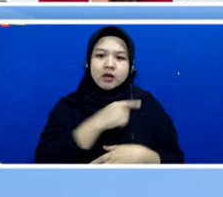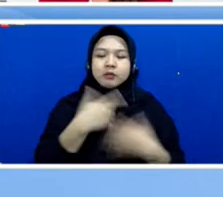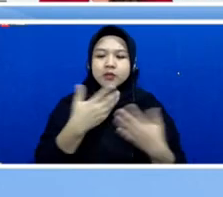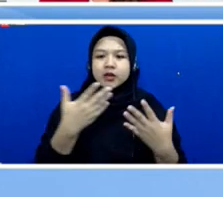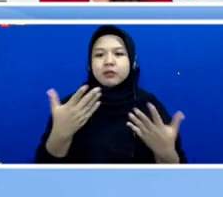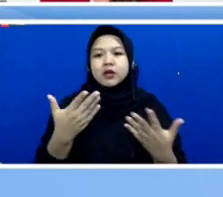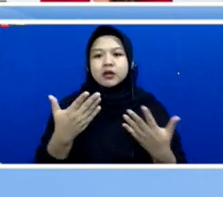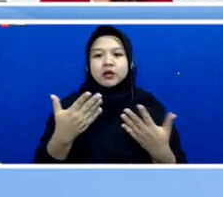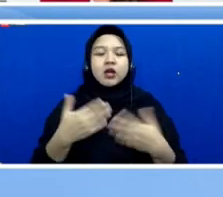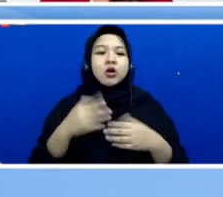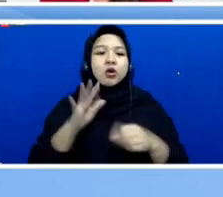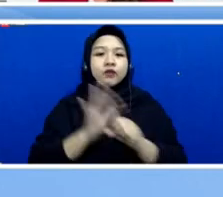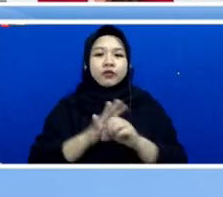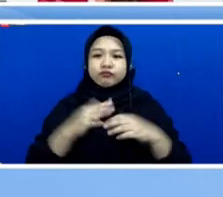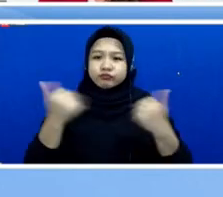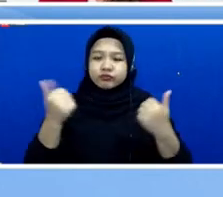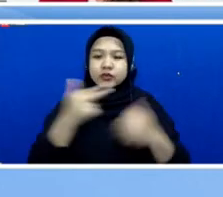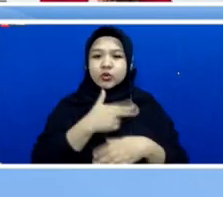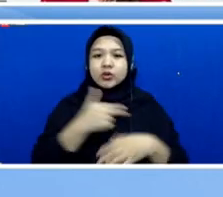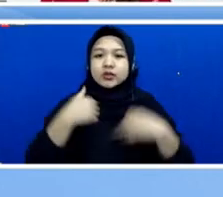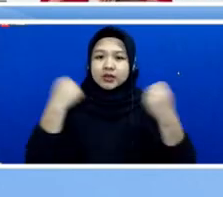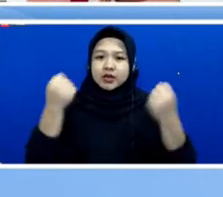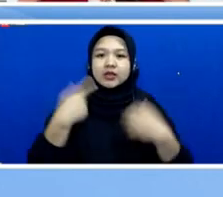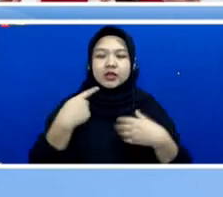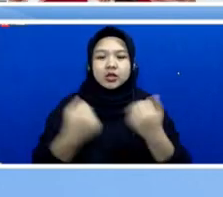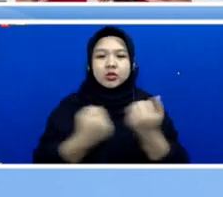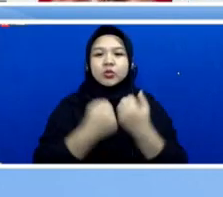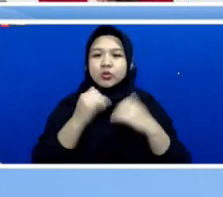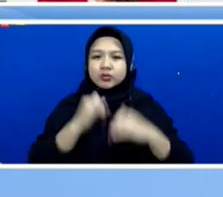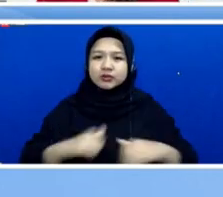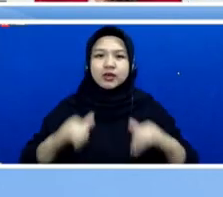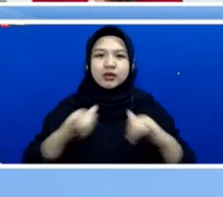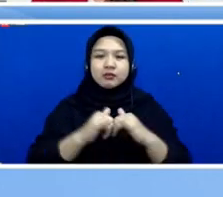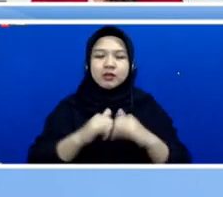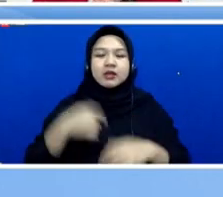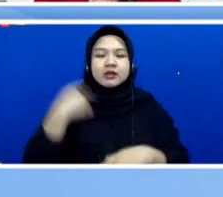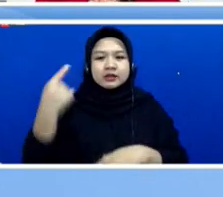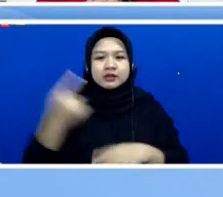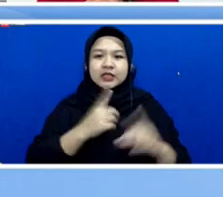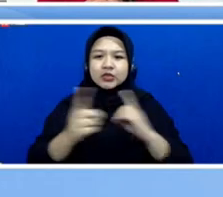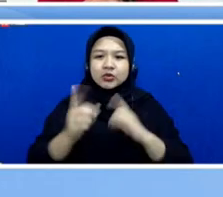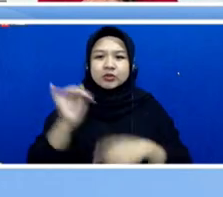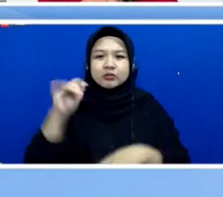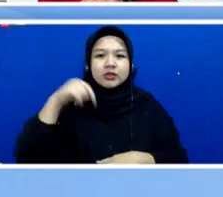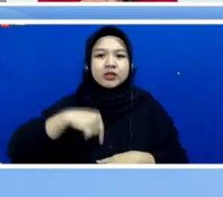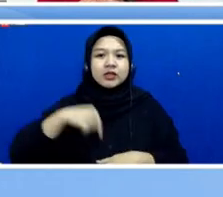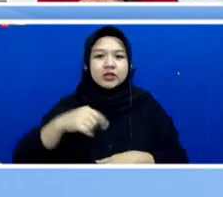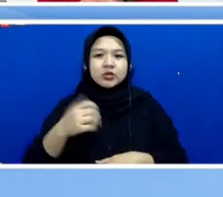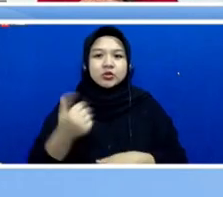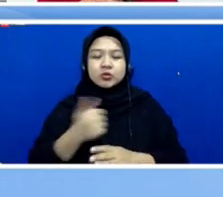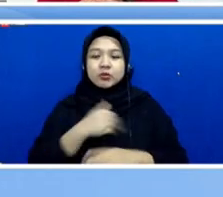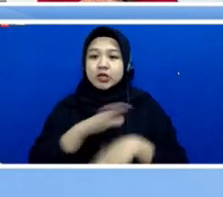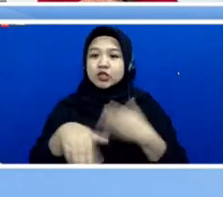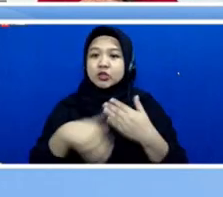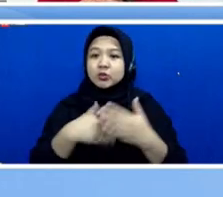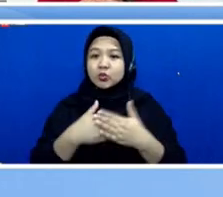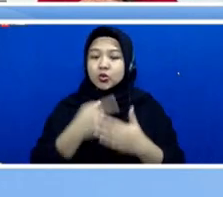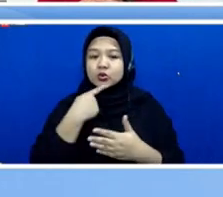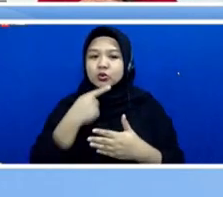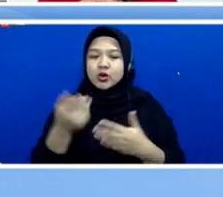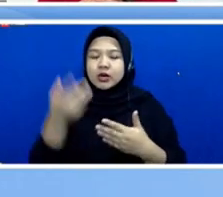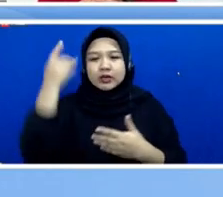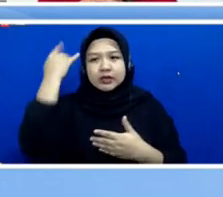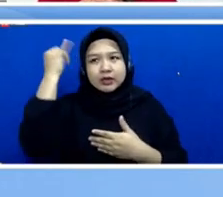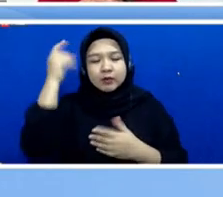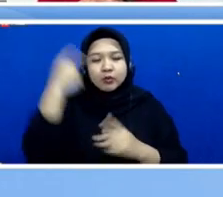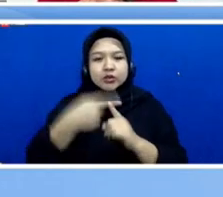memulihkan COVID-19 dan juga membuat Indonesia sehat kembali, kita dukung sama-sama. Dan lebih sering sesi diskusi seperti ini agar semua hal yang terkait dengan pertukaran ide